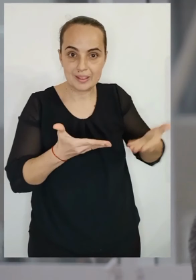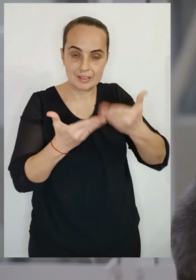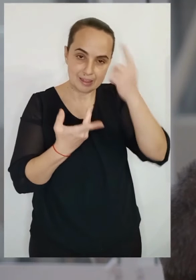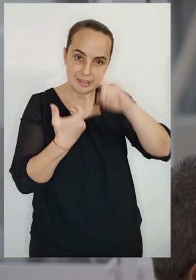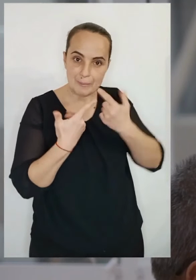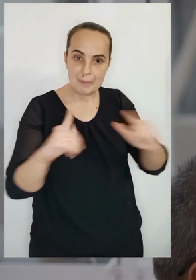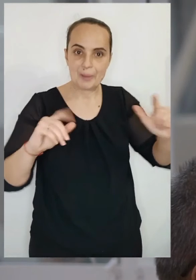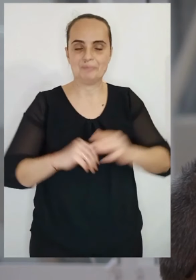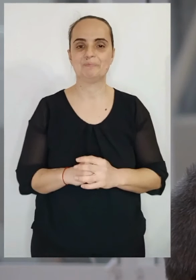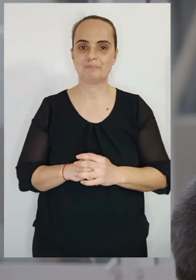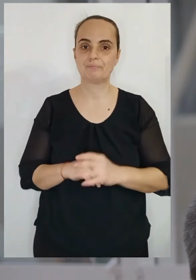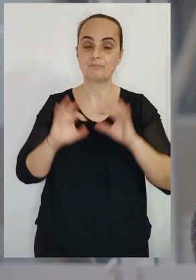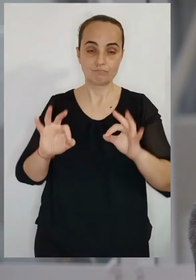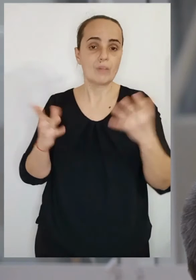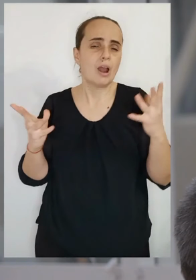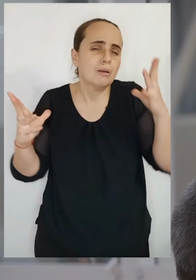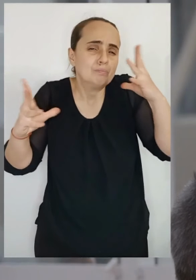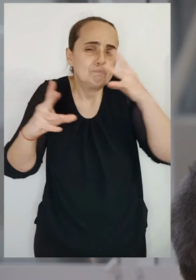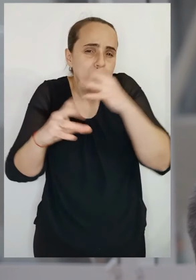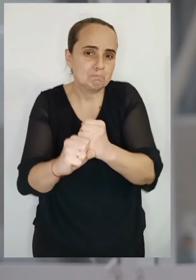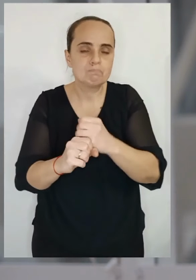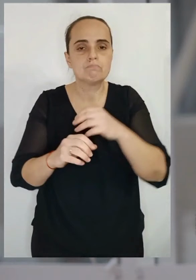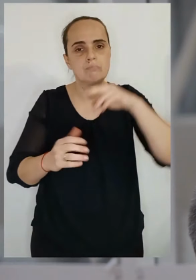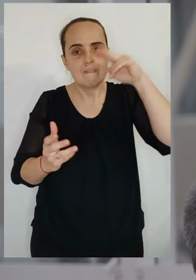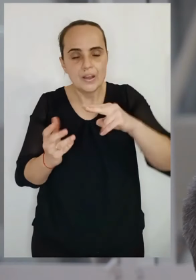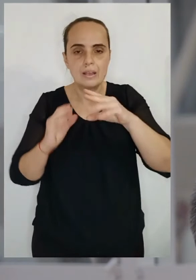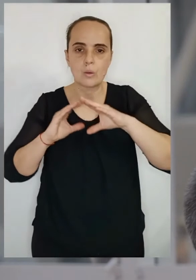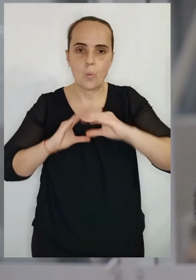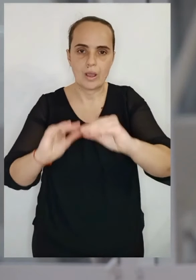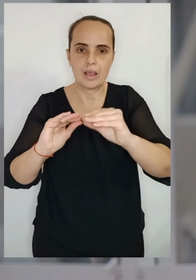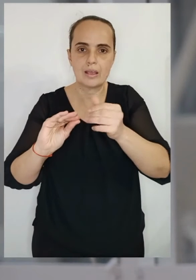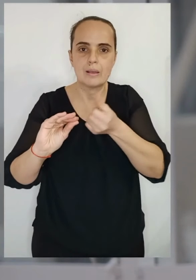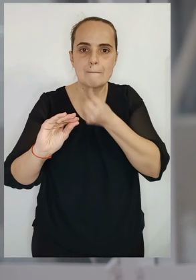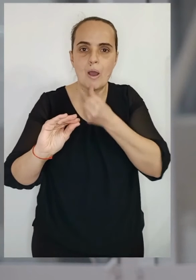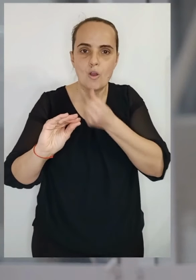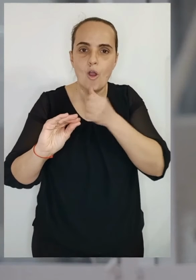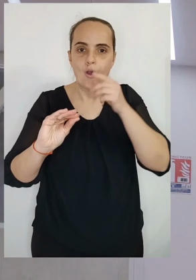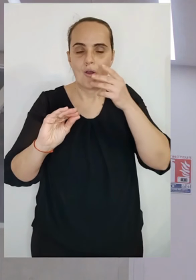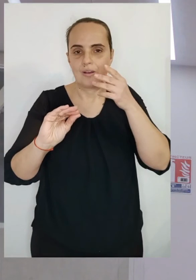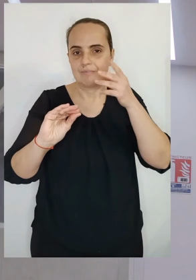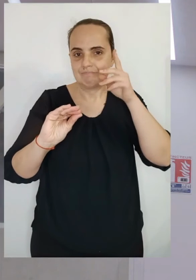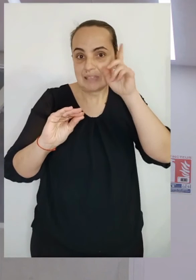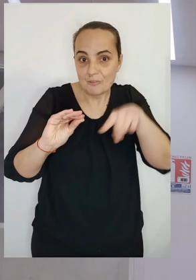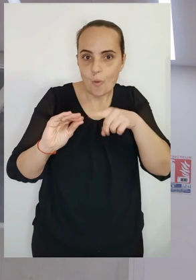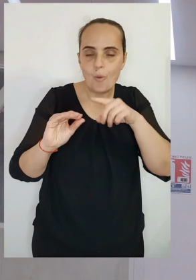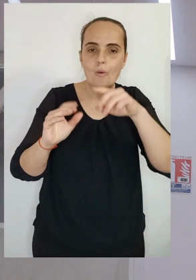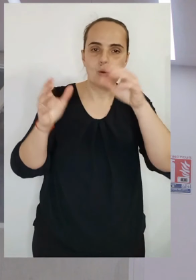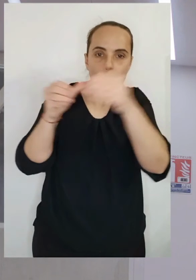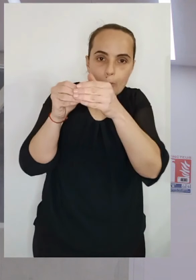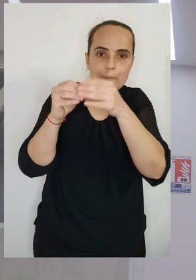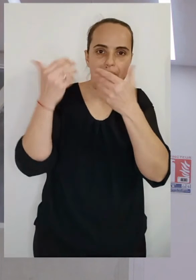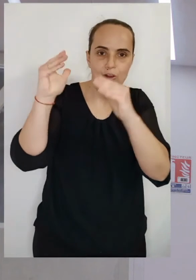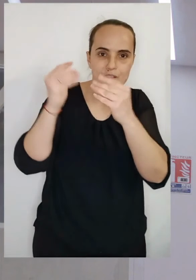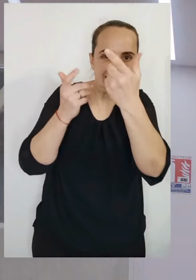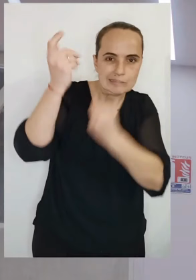libre. Alors, si on veut résumer, quand même, rien n'est encore joué, parce que je crois que maintenant, il faut aller à la pêche aux délégations pour qu'elles aient envie de venir